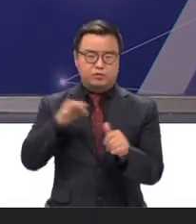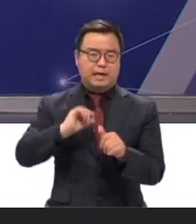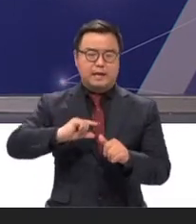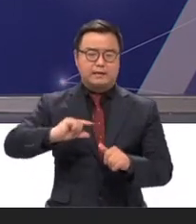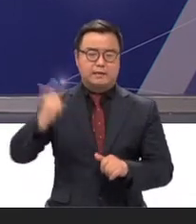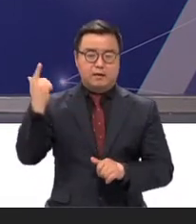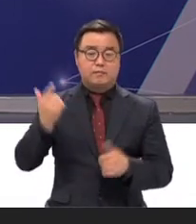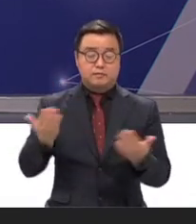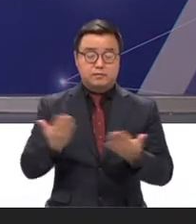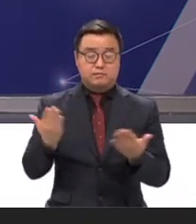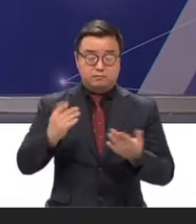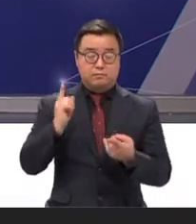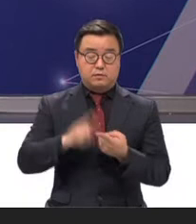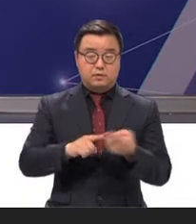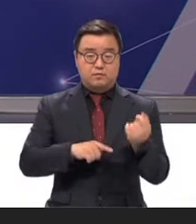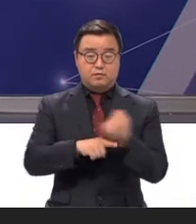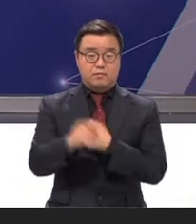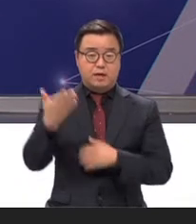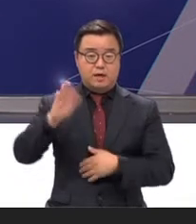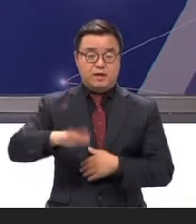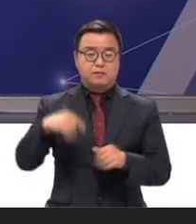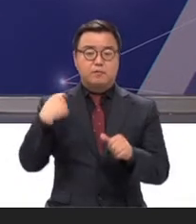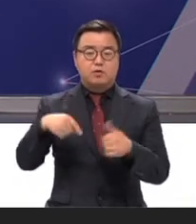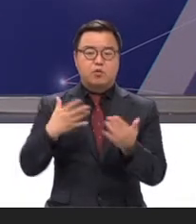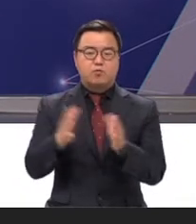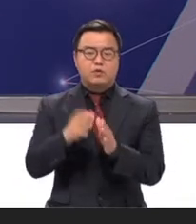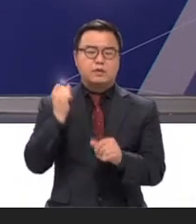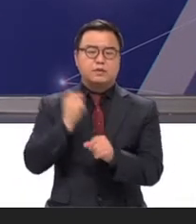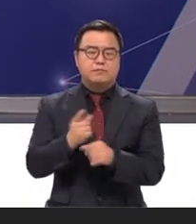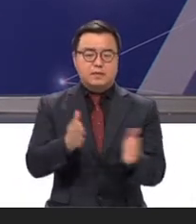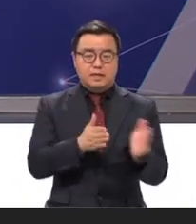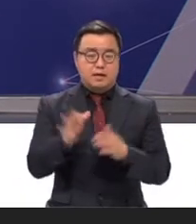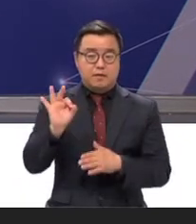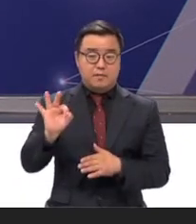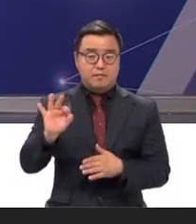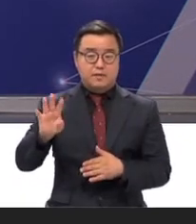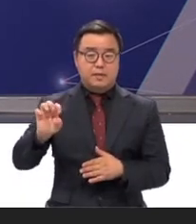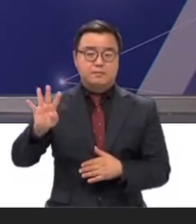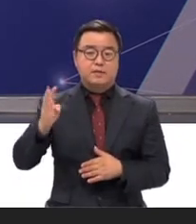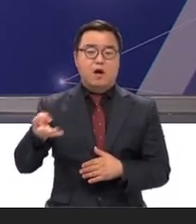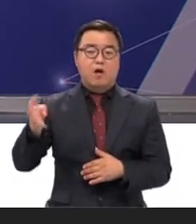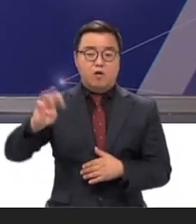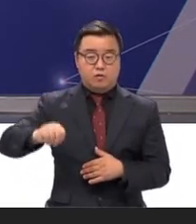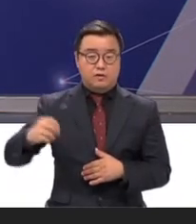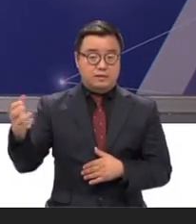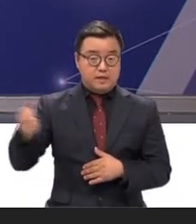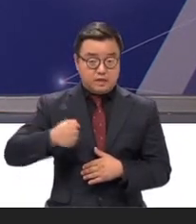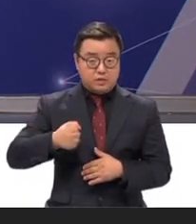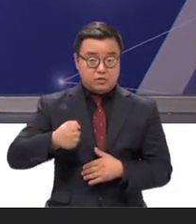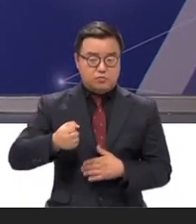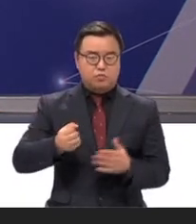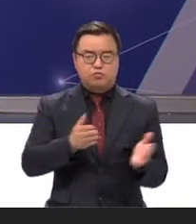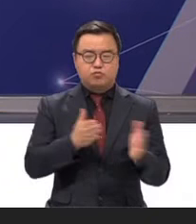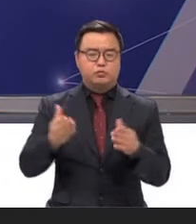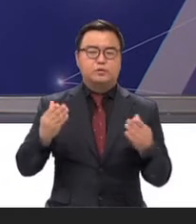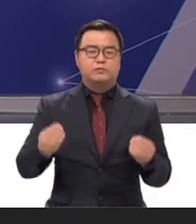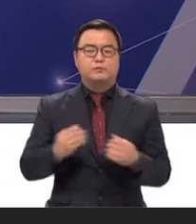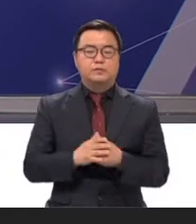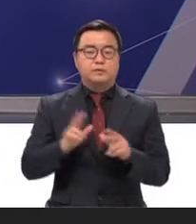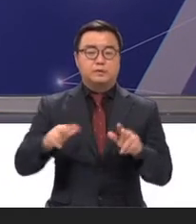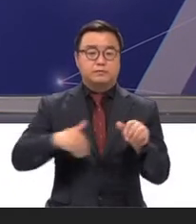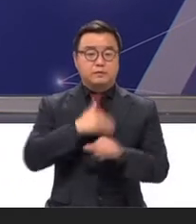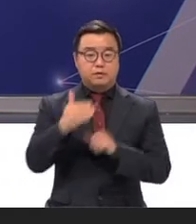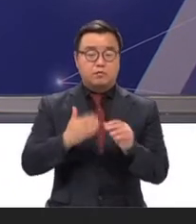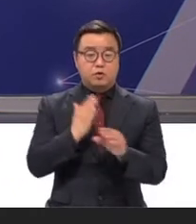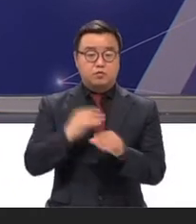때문인데요. 하지만 교육부는 이미 예비비 44억 원을 끌어다 교과서를 만들 준비를 마쳤습니다. 사실상